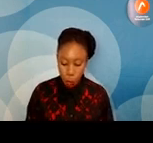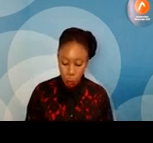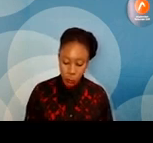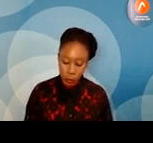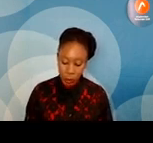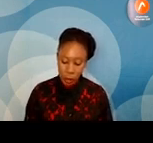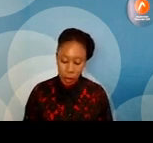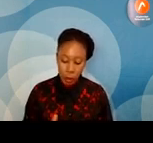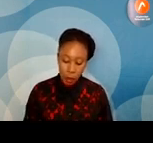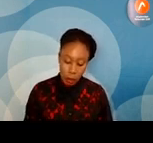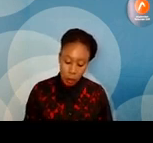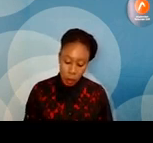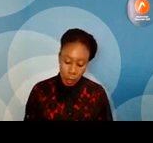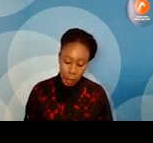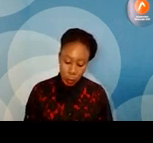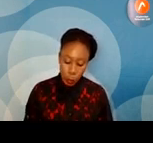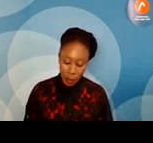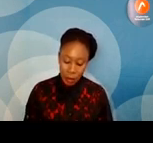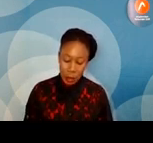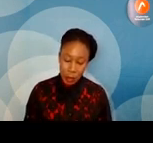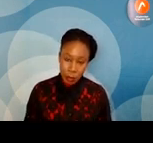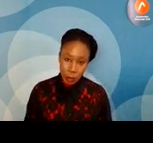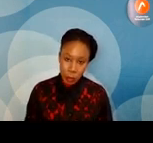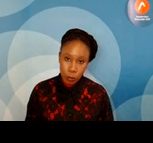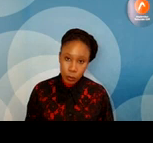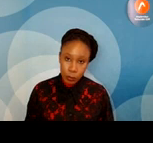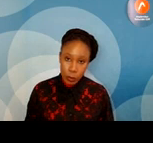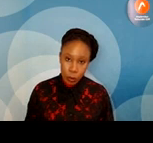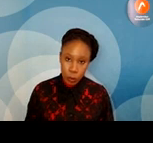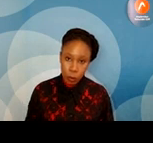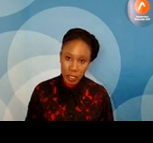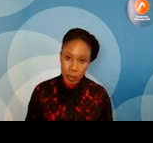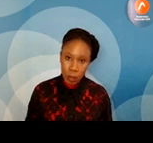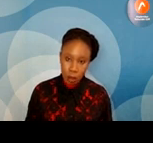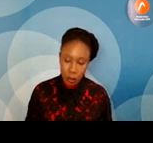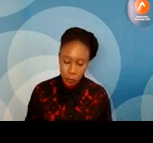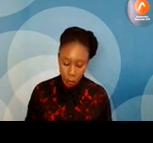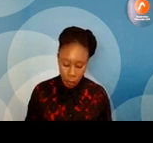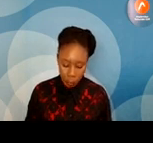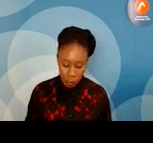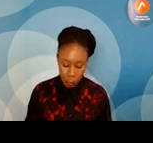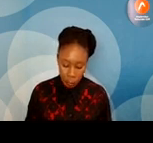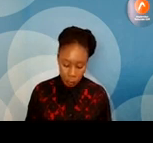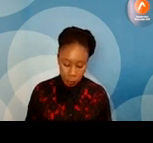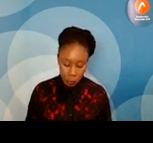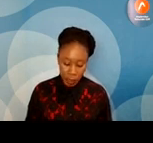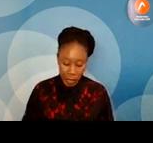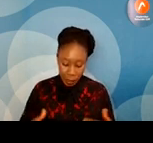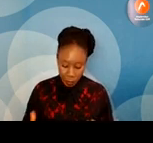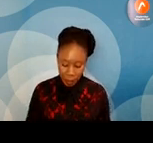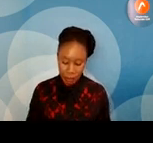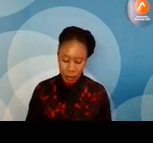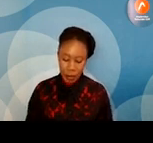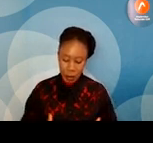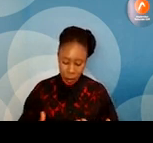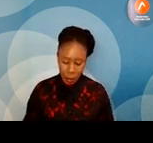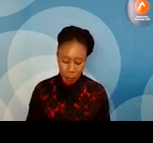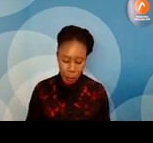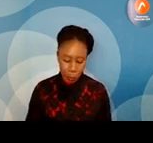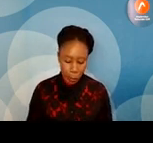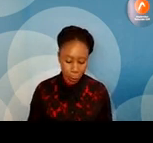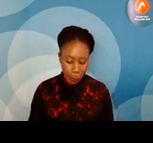ger upphov till ohälsa som blir skadligt för arbetsmiljön. Vi är